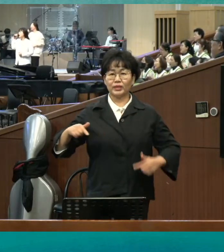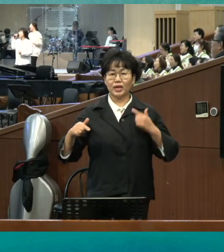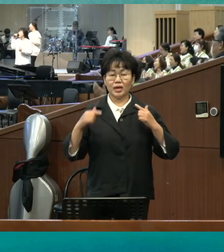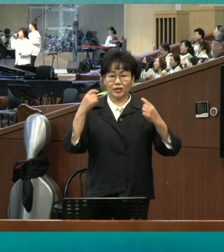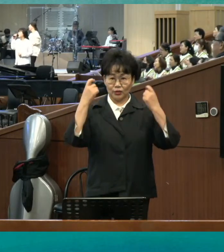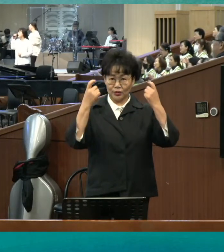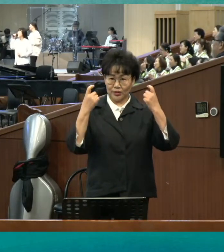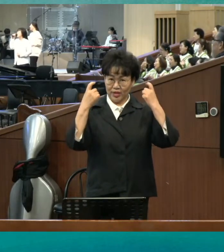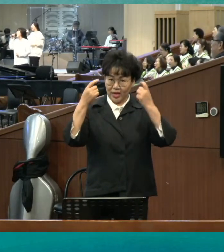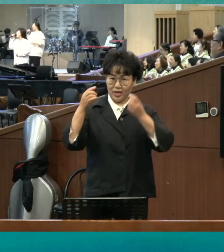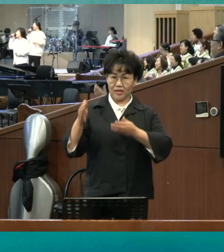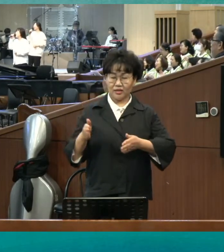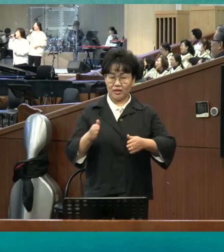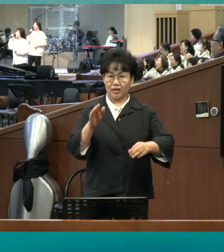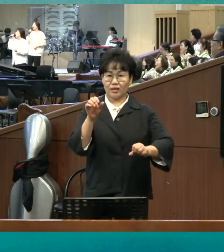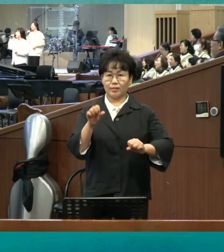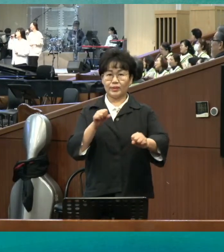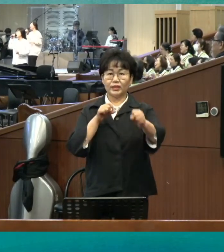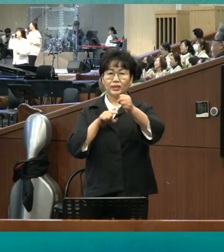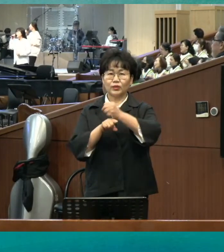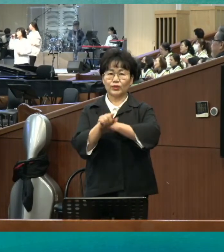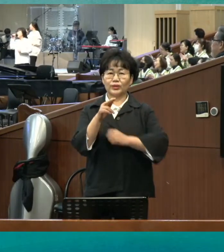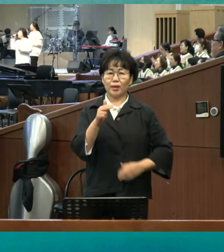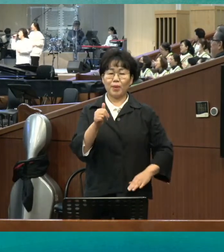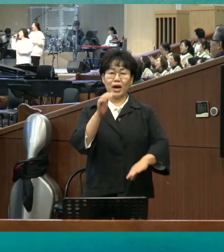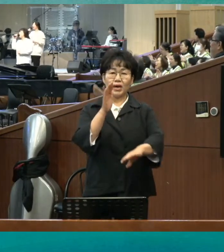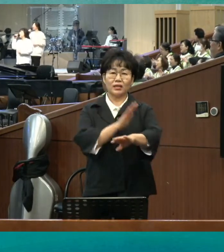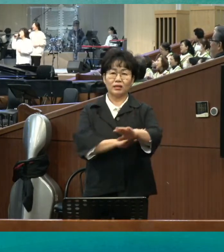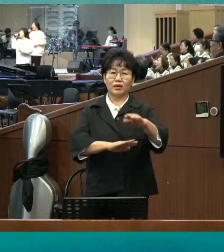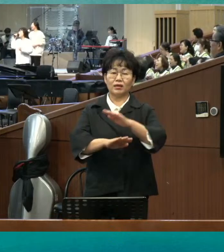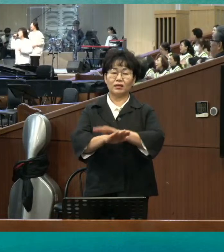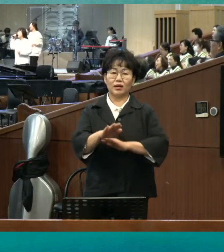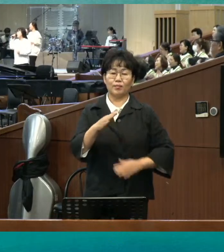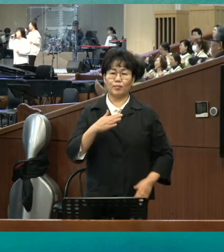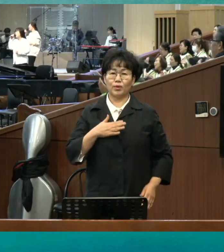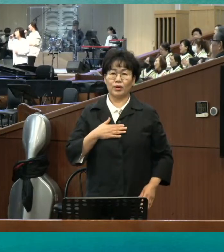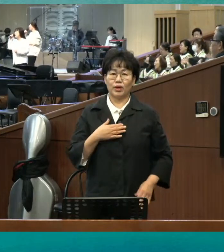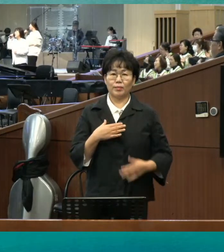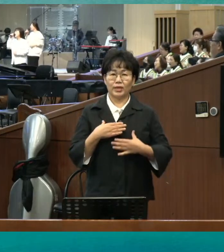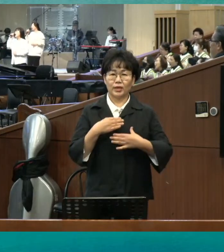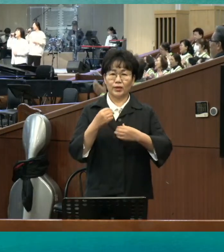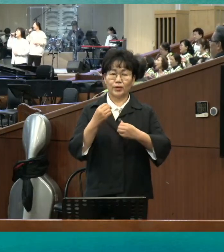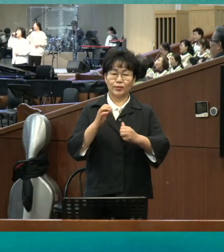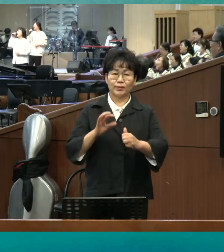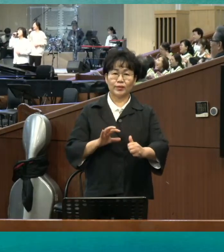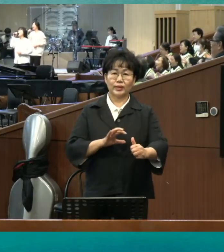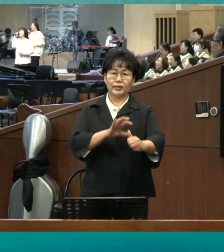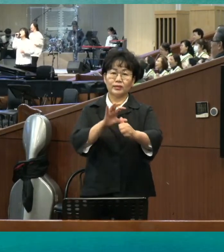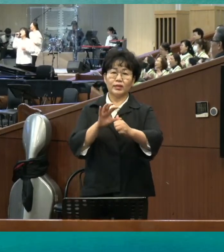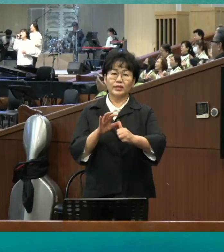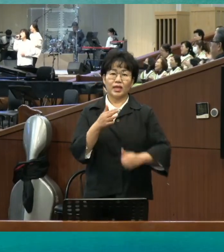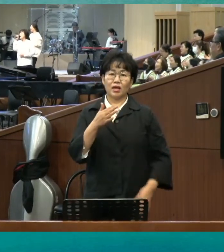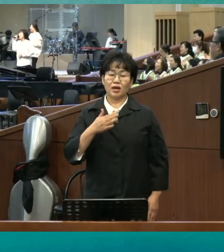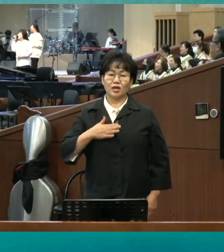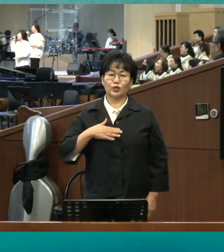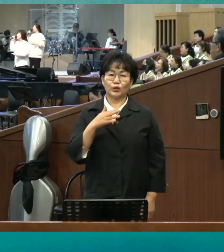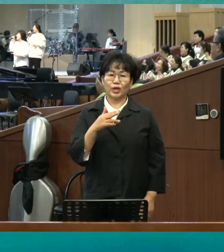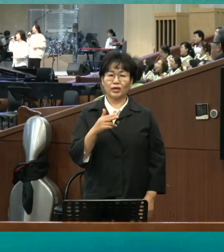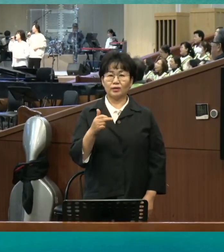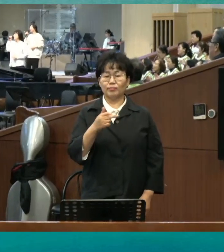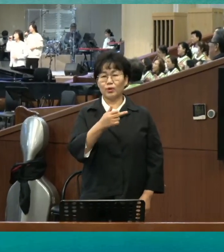기쁘게 순례의 길 행하는 주의 팔이 나를 안보하리요. 내가